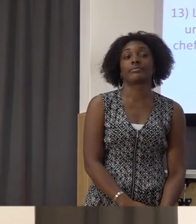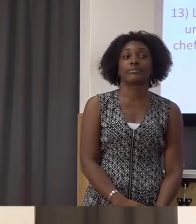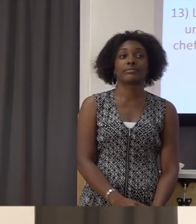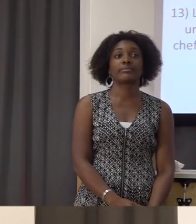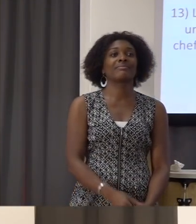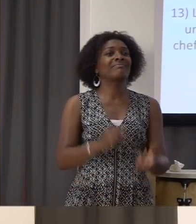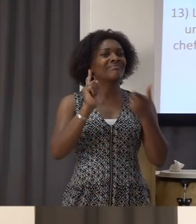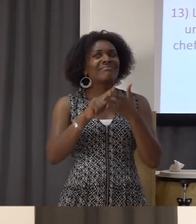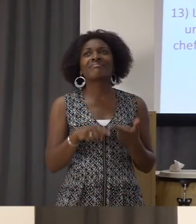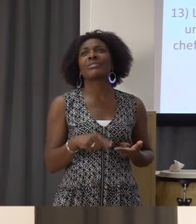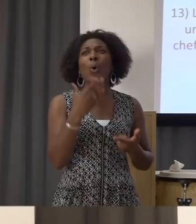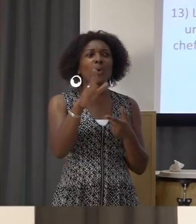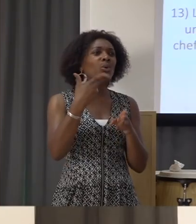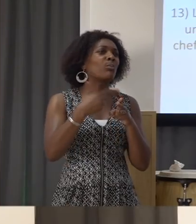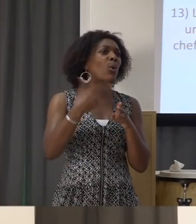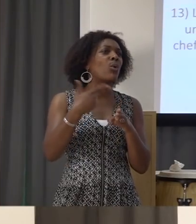Les Gigasien.